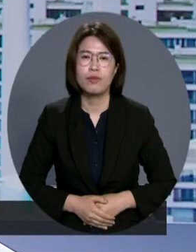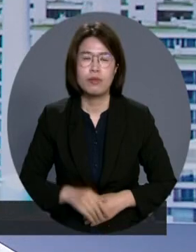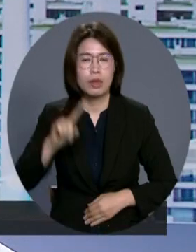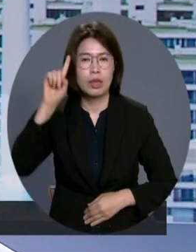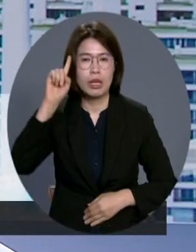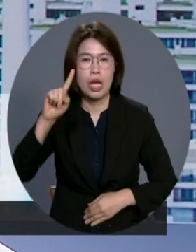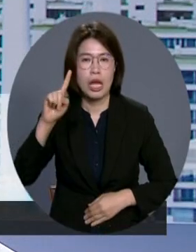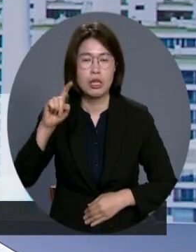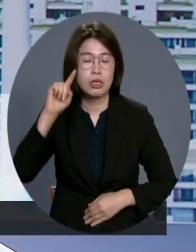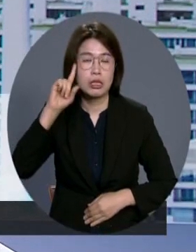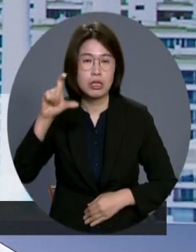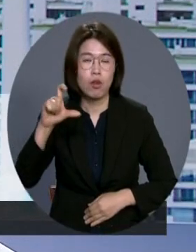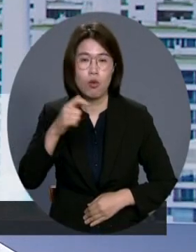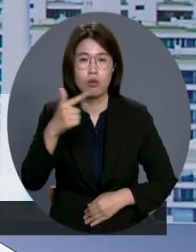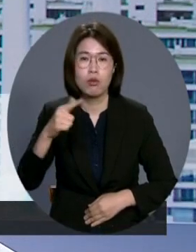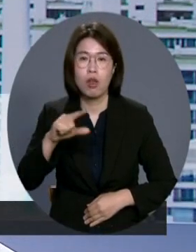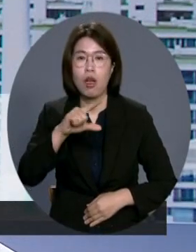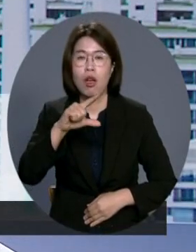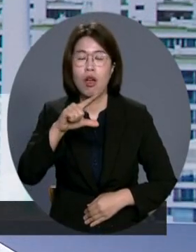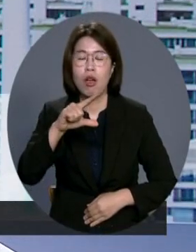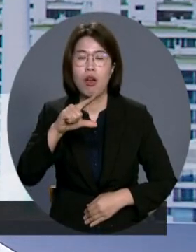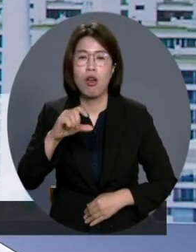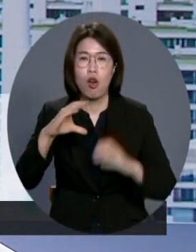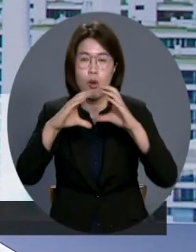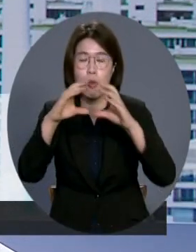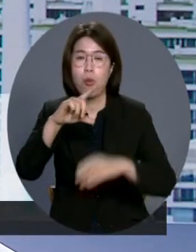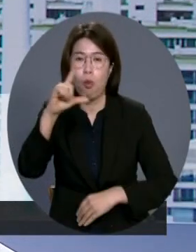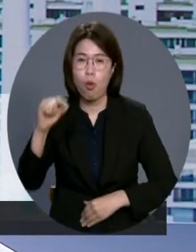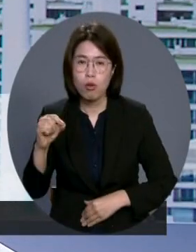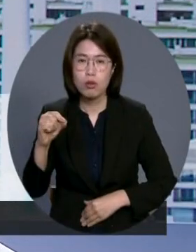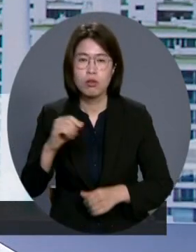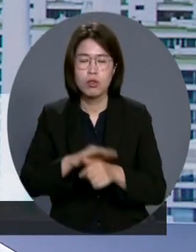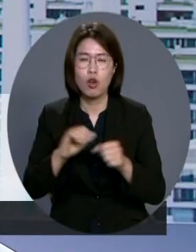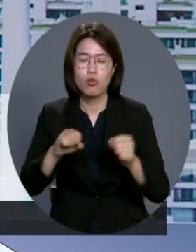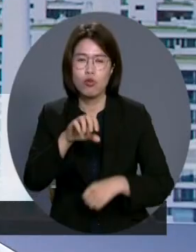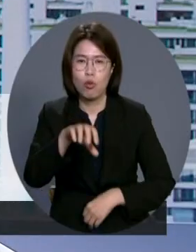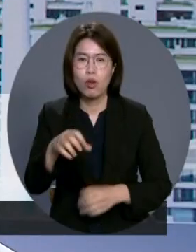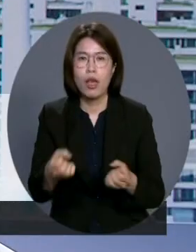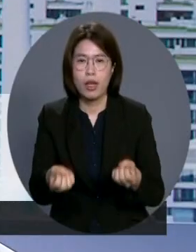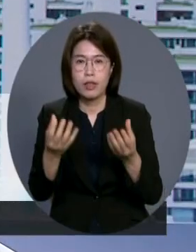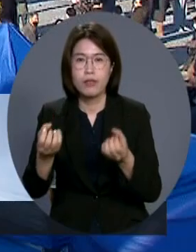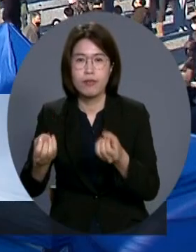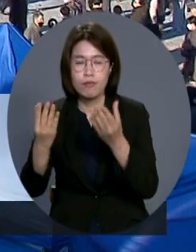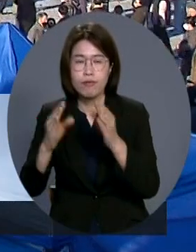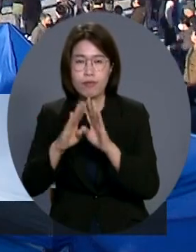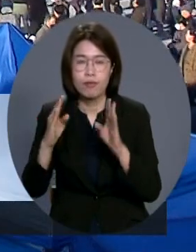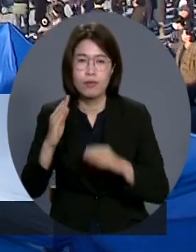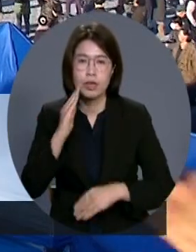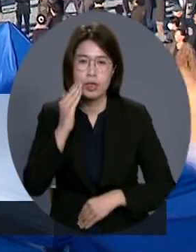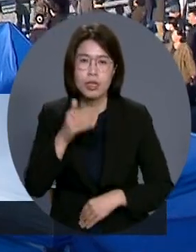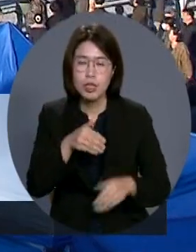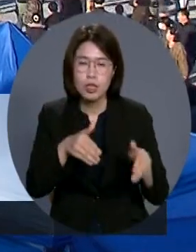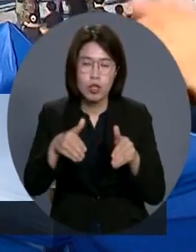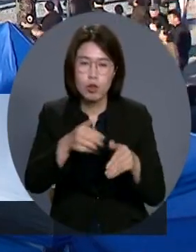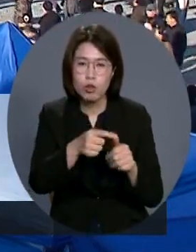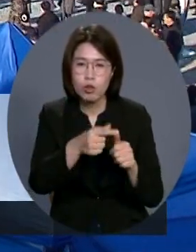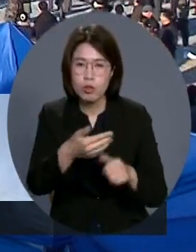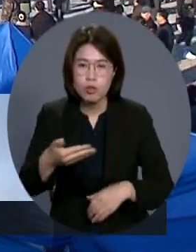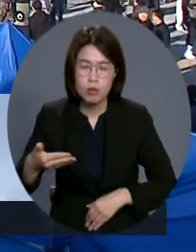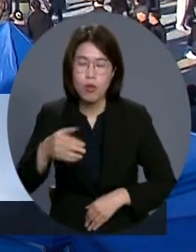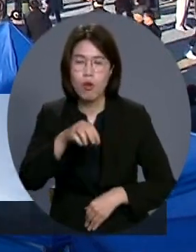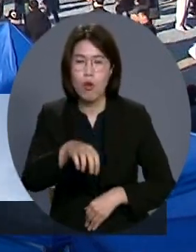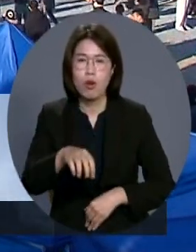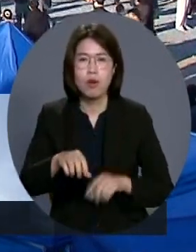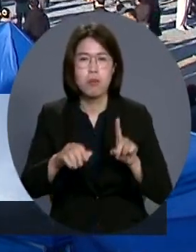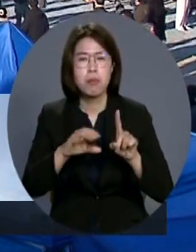내일 정월 대보름을 맞아서 경북에서도 곳곳에서 대보름 행사가 열립니다 청도군 청도천 둔치에서 만